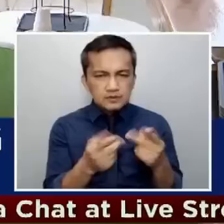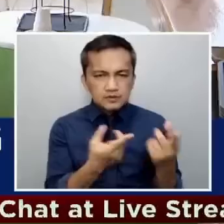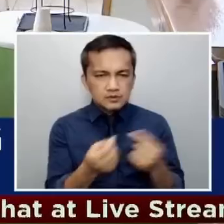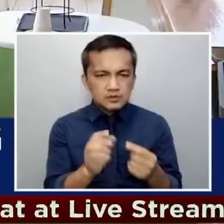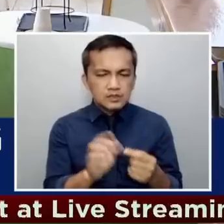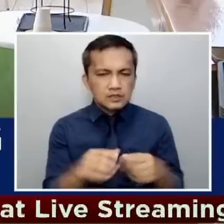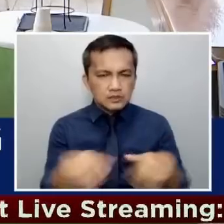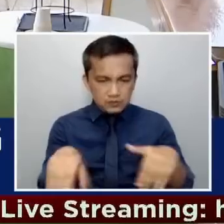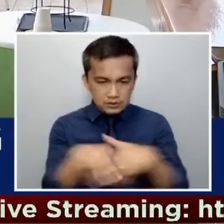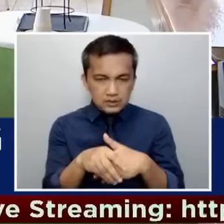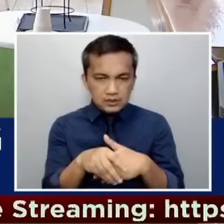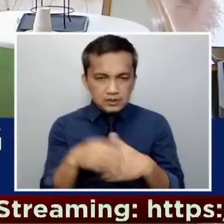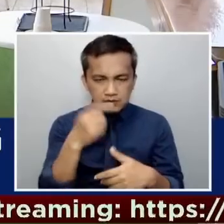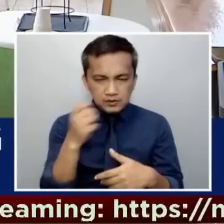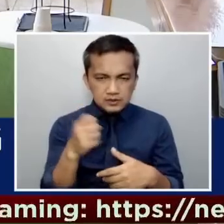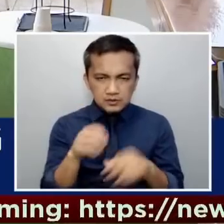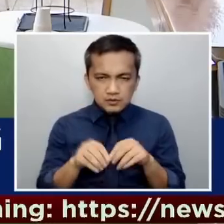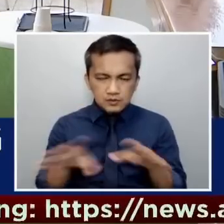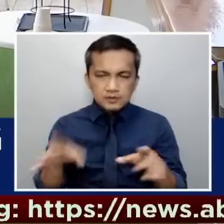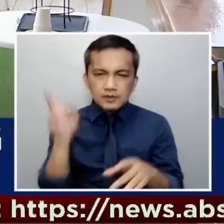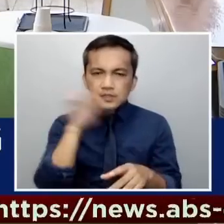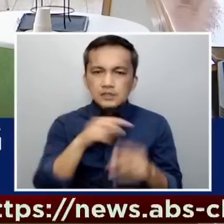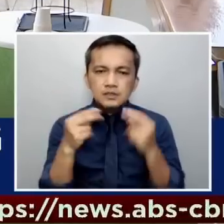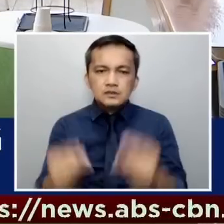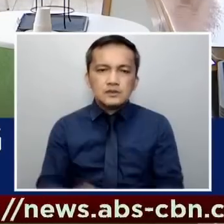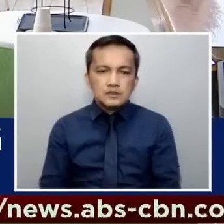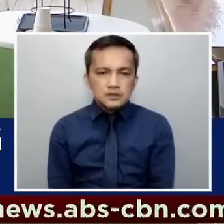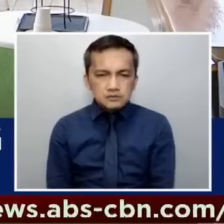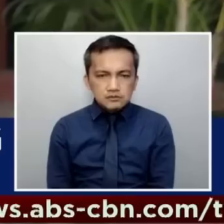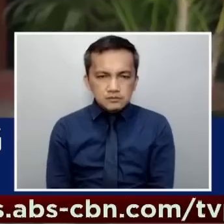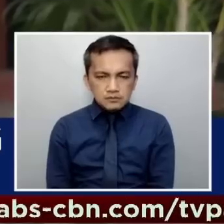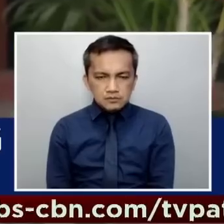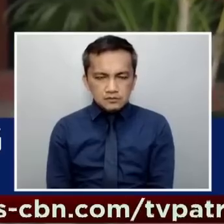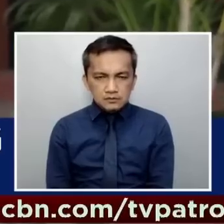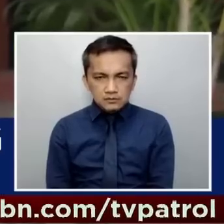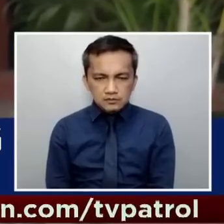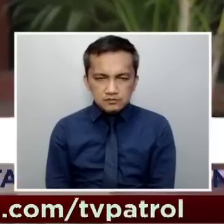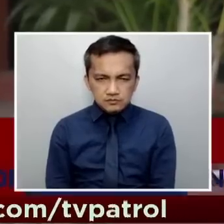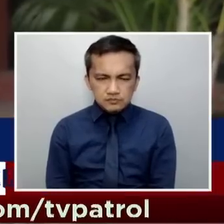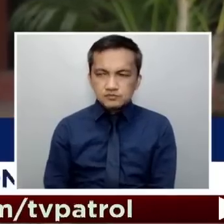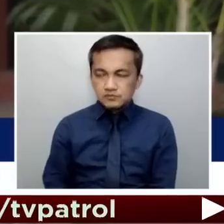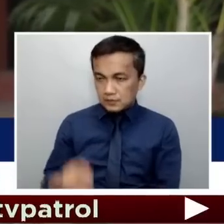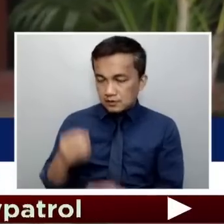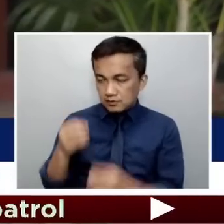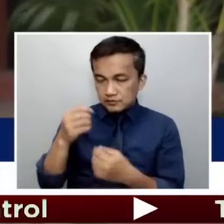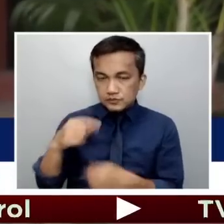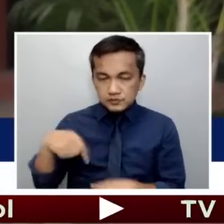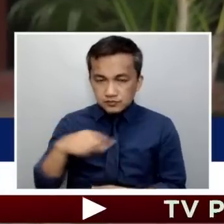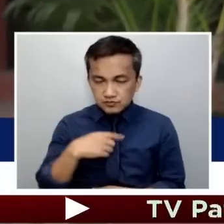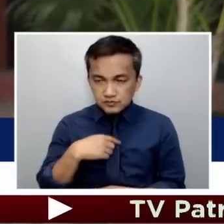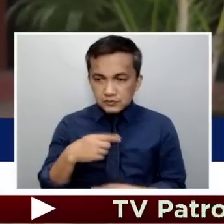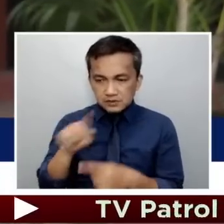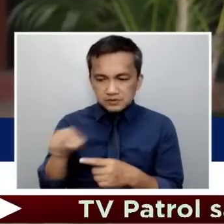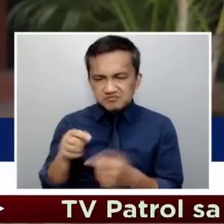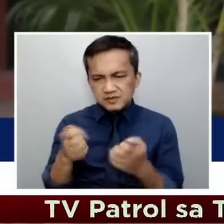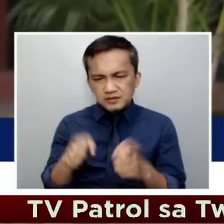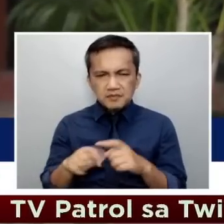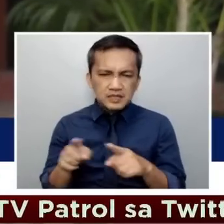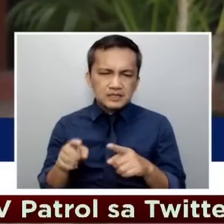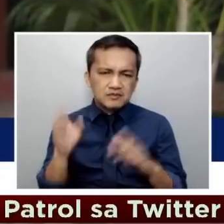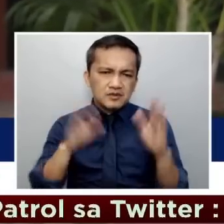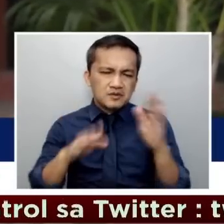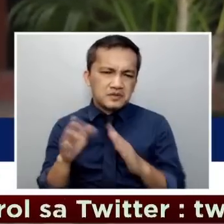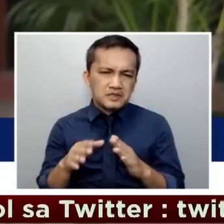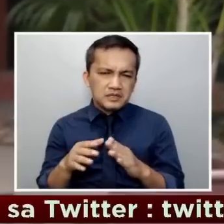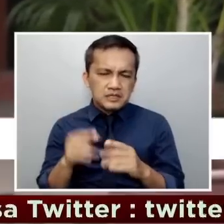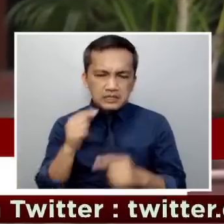kasal dahil sa mga kumalat na maling impormasyon. Sometimes na ipupustro po natin yung mga events but ang problema po ay yung mga guests